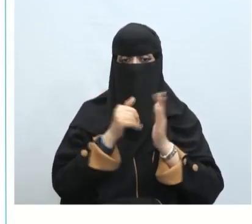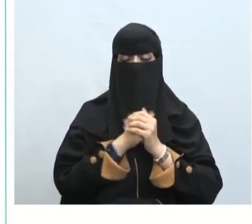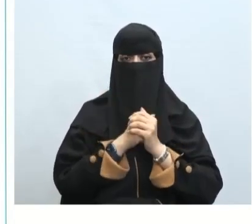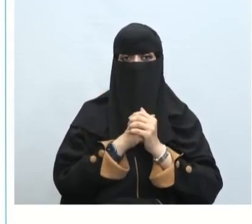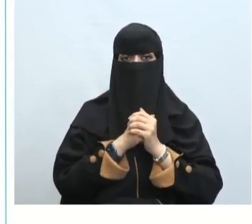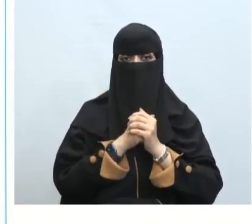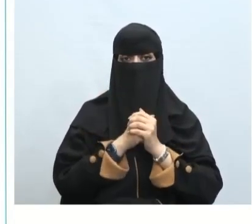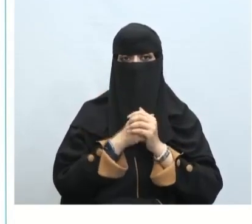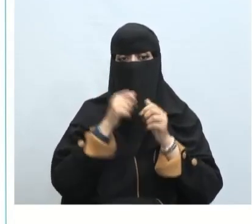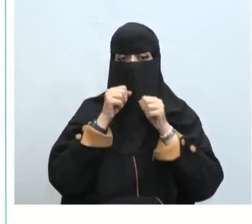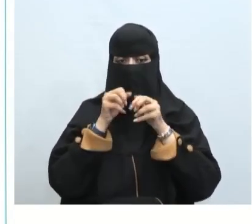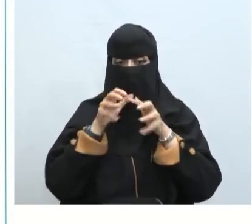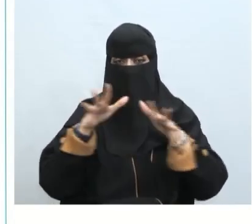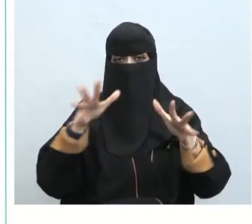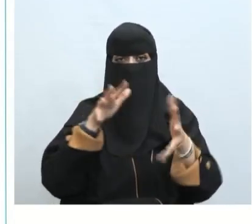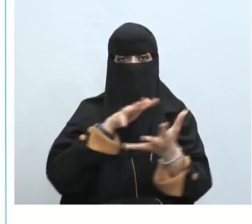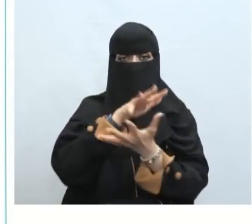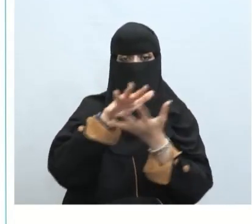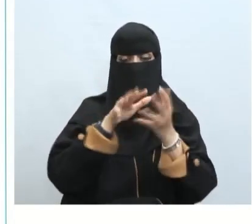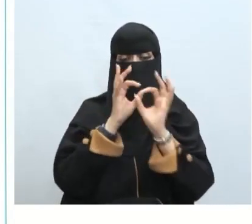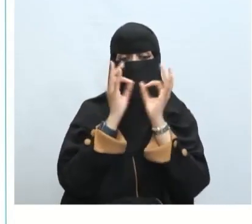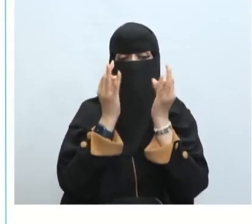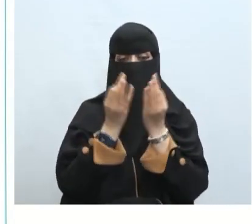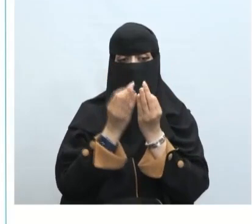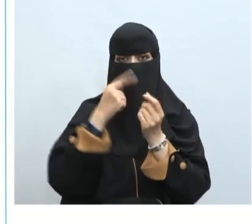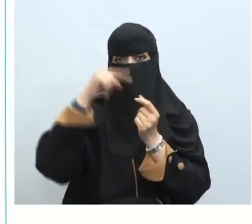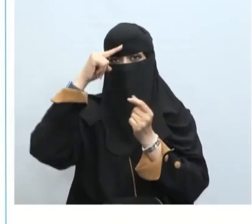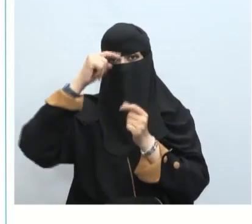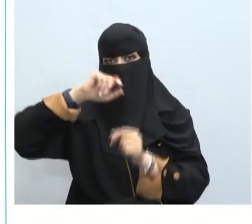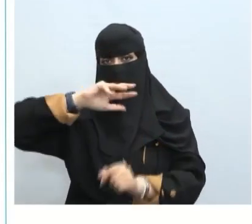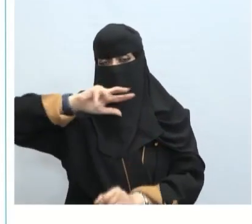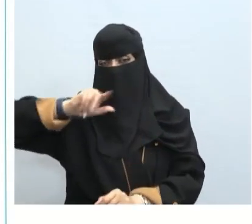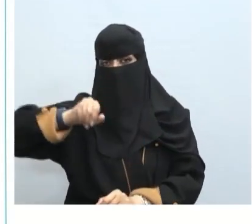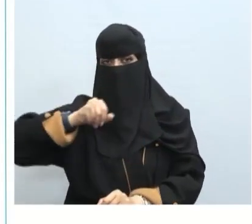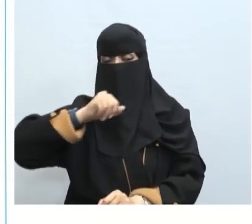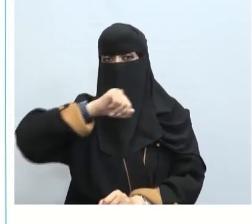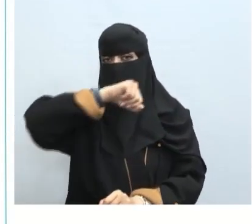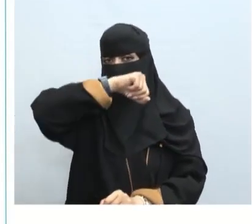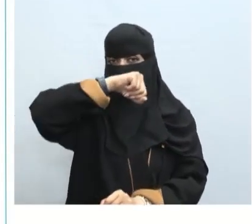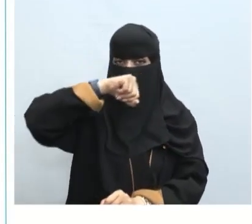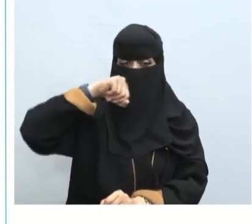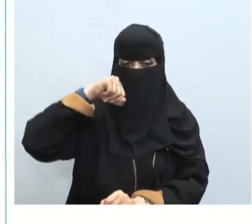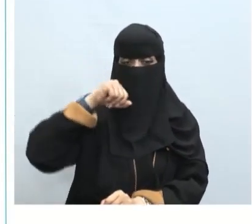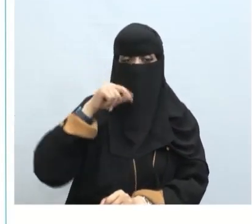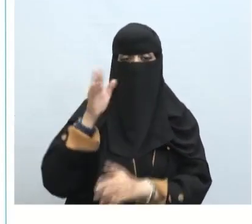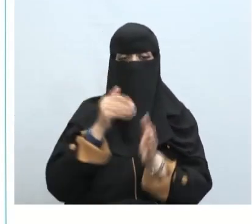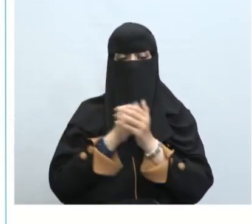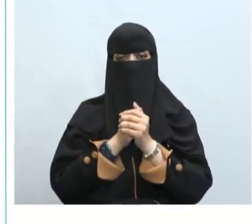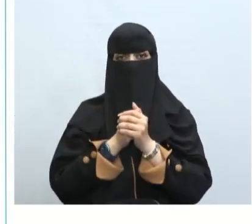البطاله الاجتماعيه انتشار المشكلات الاجتماعيه مثل الجريمه والمخدرات